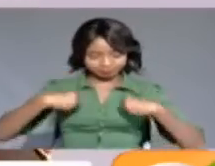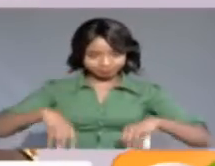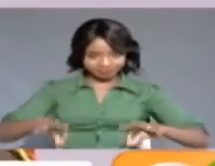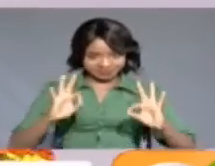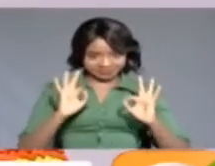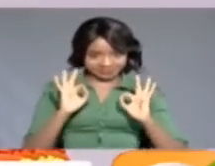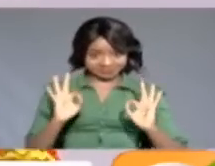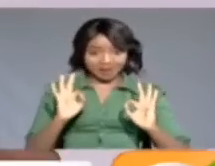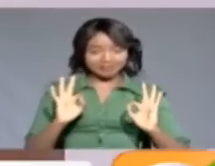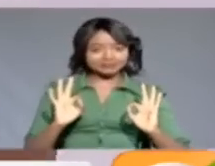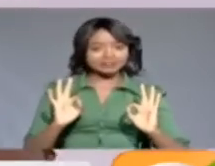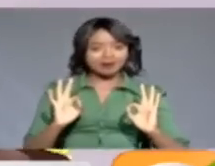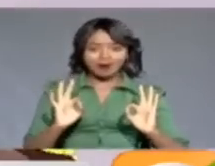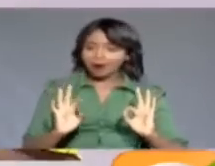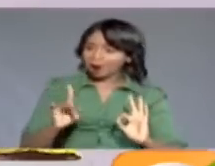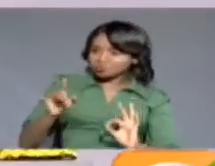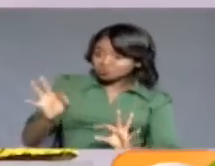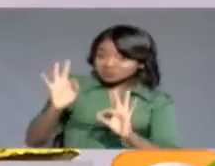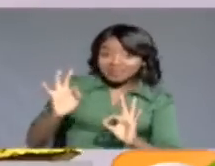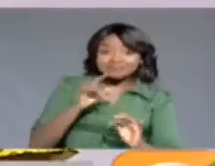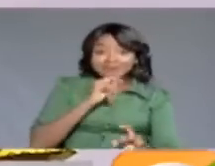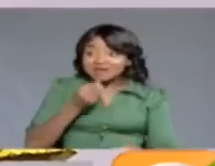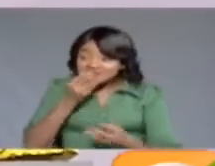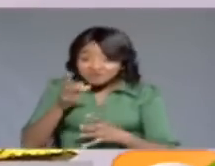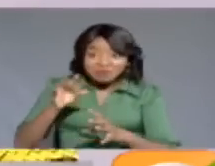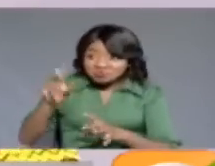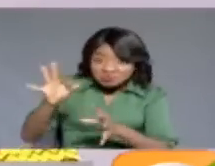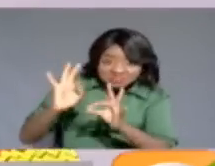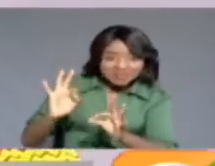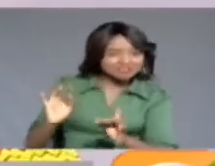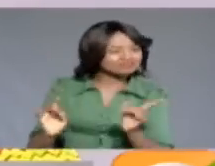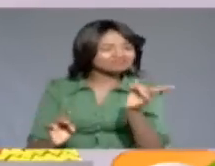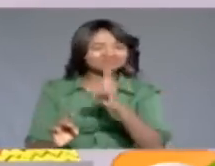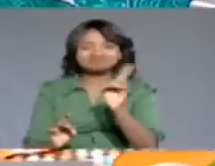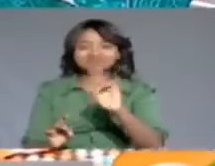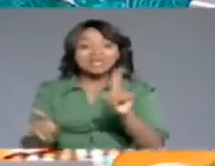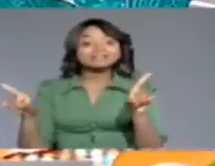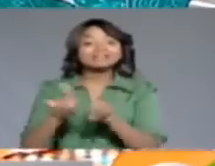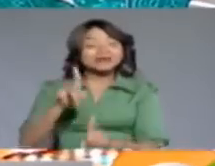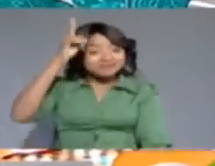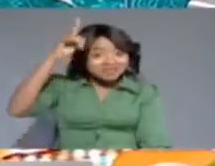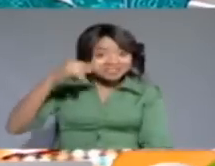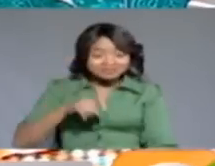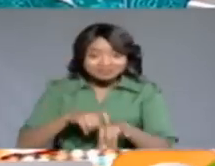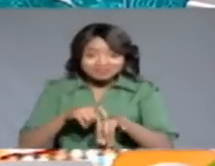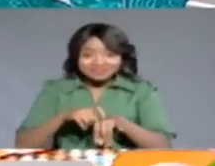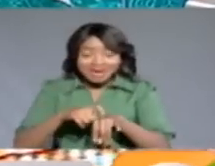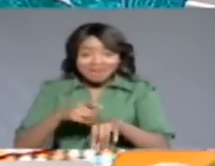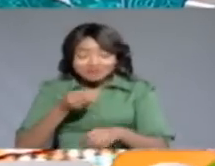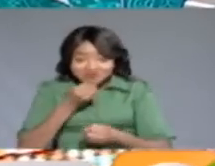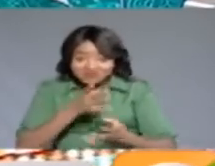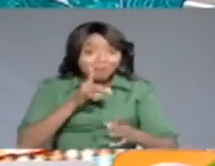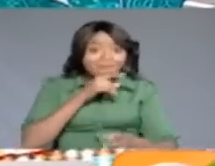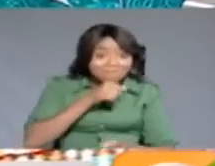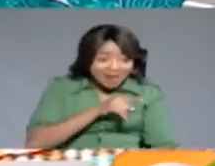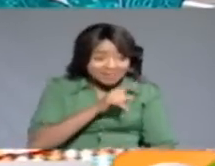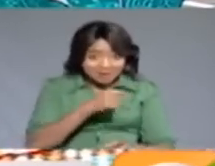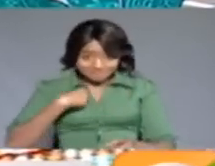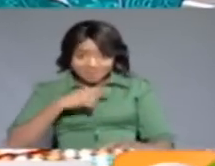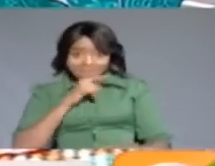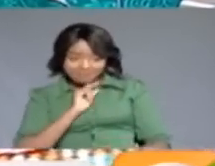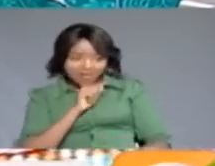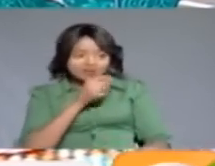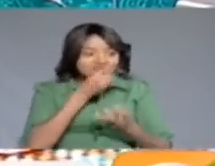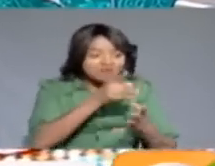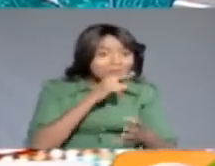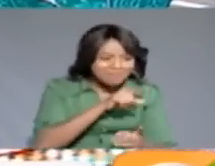Ati mkala ni kwambie unakaa smart. Kwetu mtaani ukishasema hivyo watu wanakuangalia mambo gani anaanza kuambia wanaume